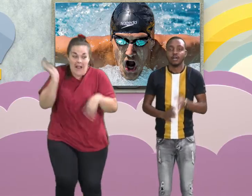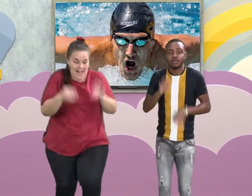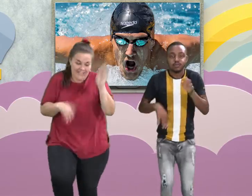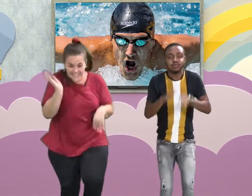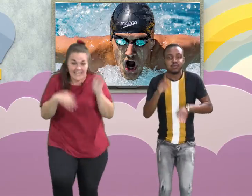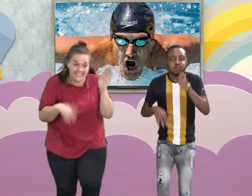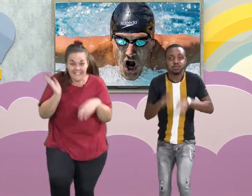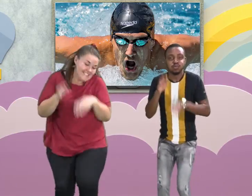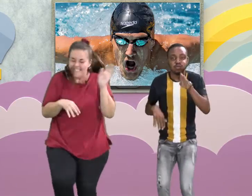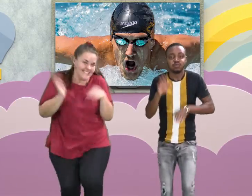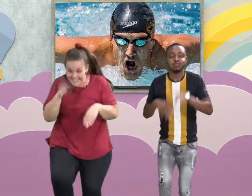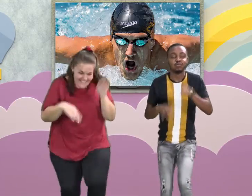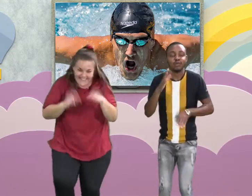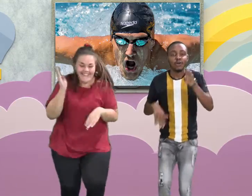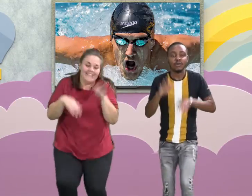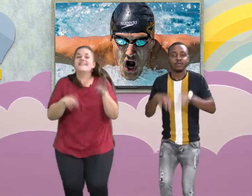3.